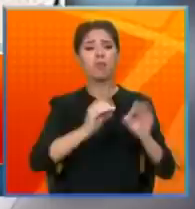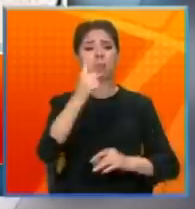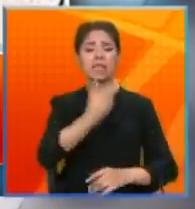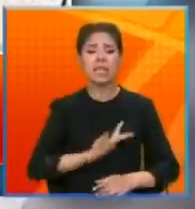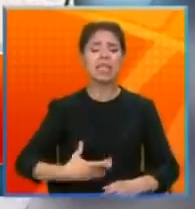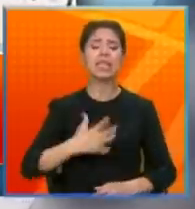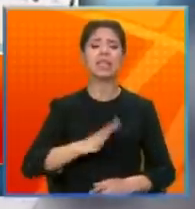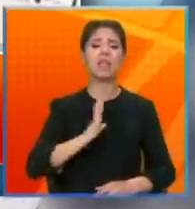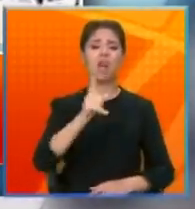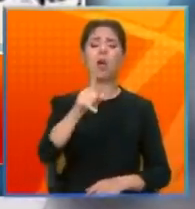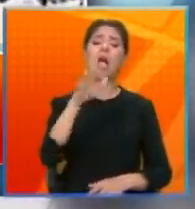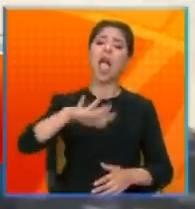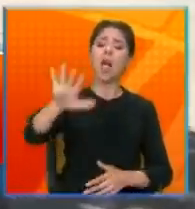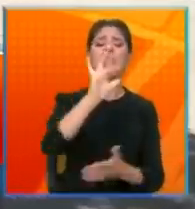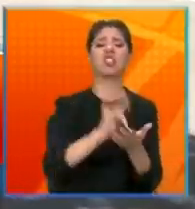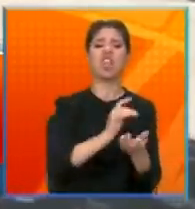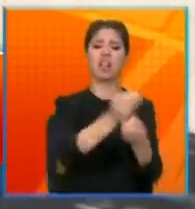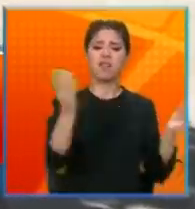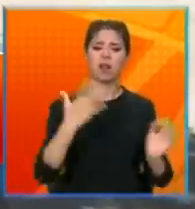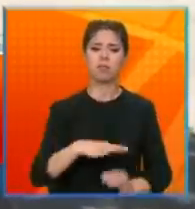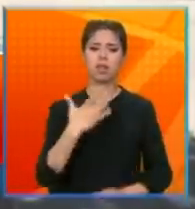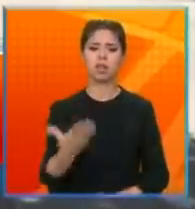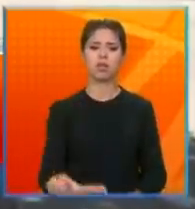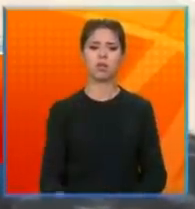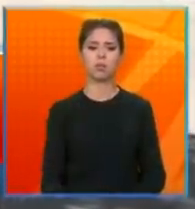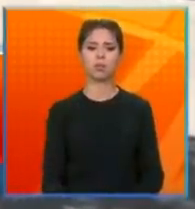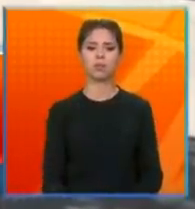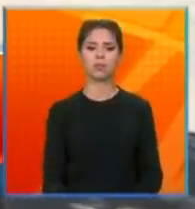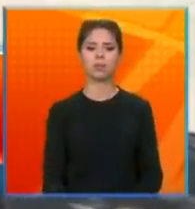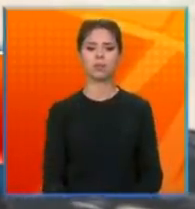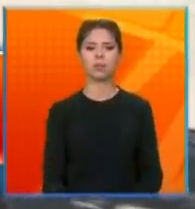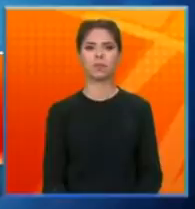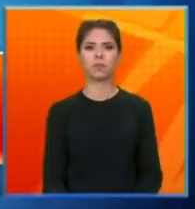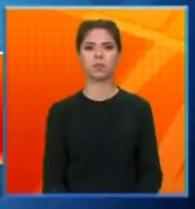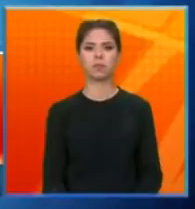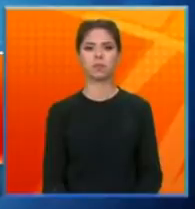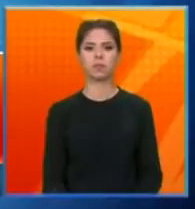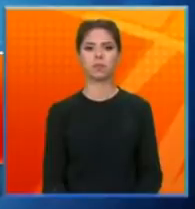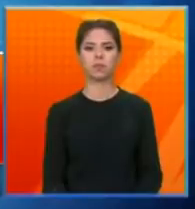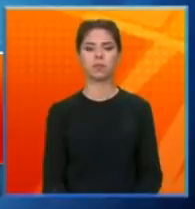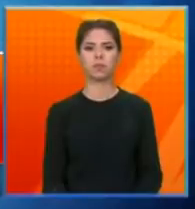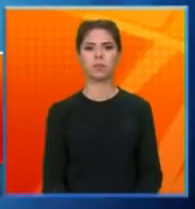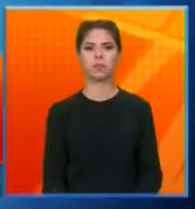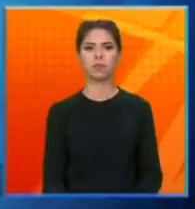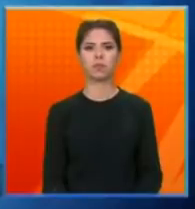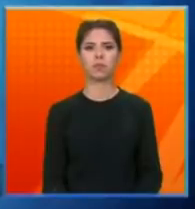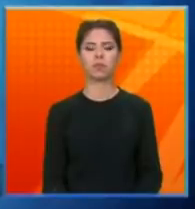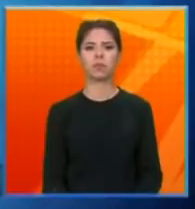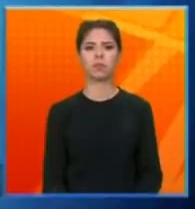hayattan koparanların cezasız kalmaması. 1,5 yaşındaki çocuğun kimsenin hayatını elinden almaya hakkı yok. Koş koş koş koş koş.